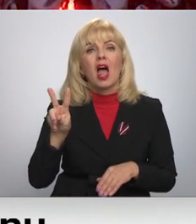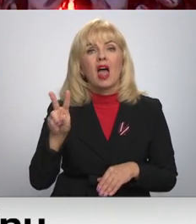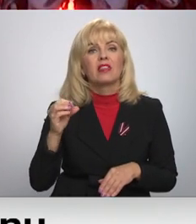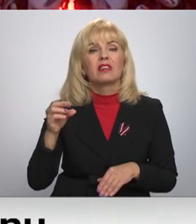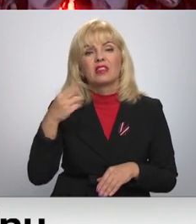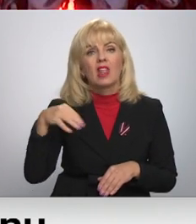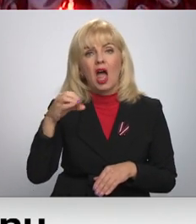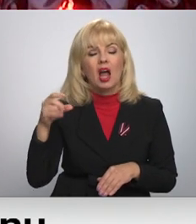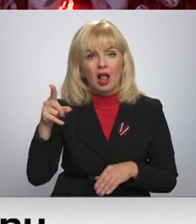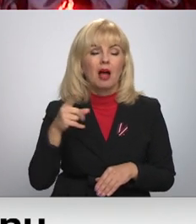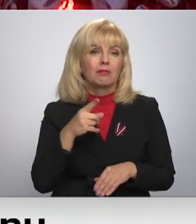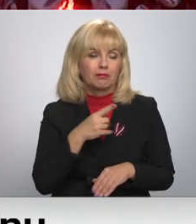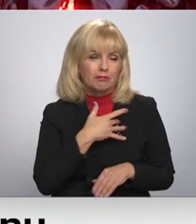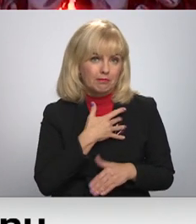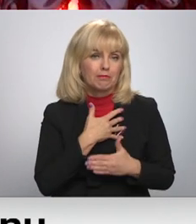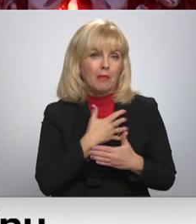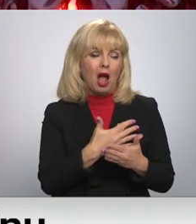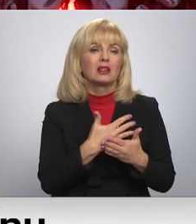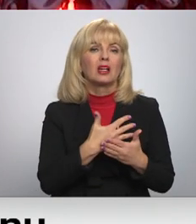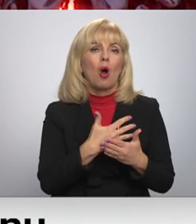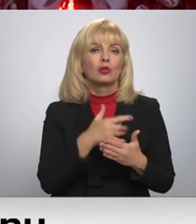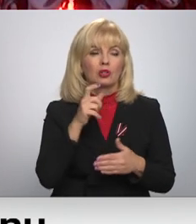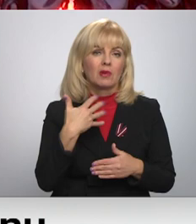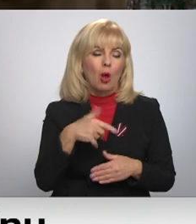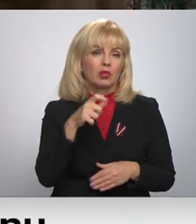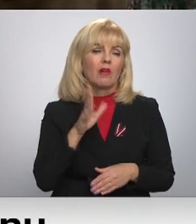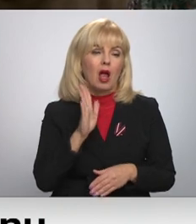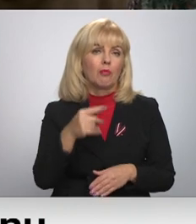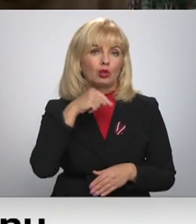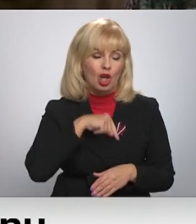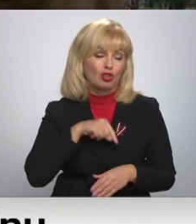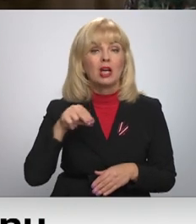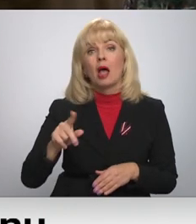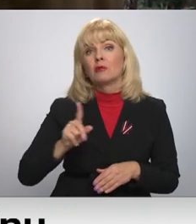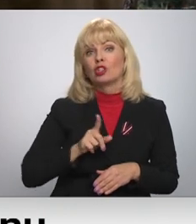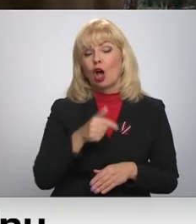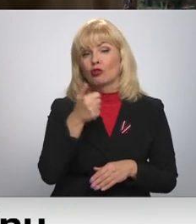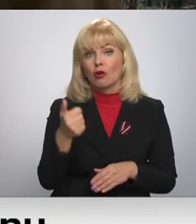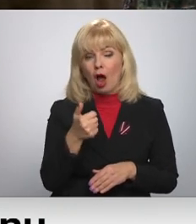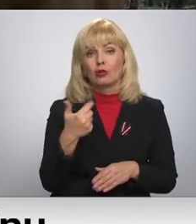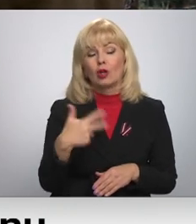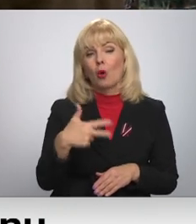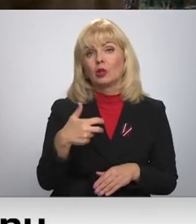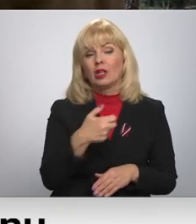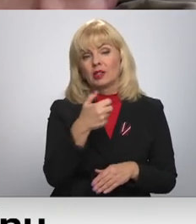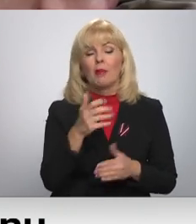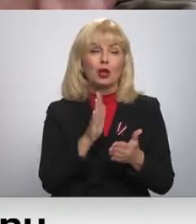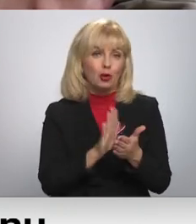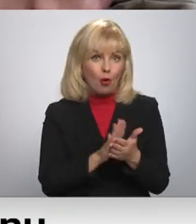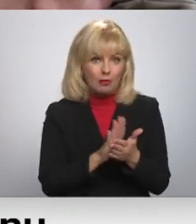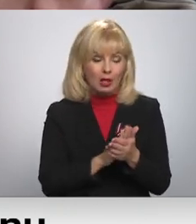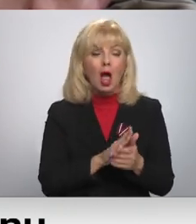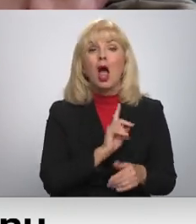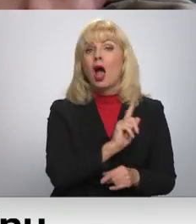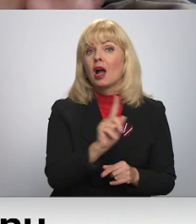tas nosaucās patriotisms, bet tas ir cilvēkam iekšā jābūt. Zemesardzē šis gads arī 30. Jubilejas zīmē. Katrs no